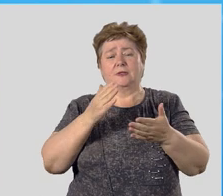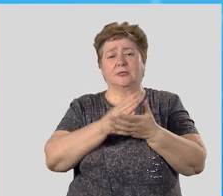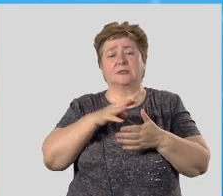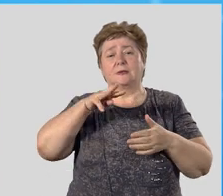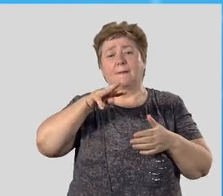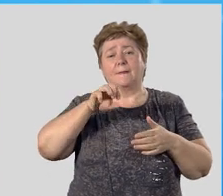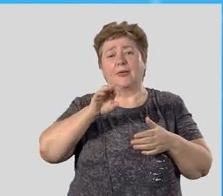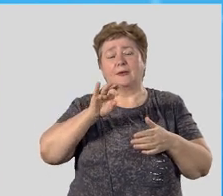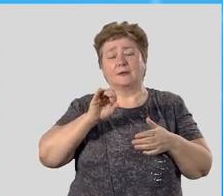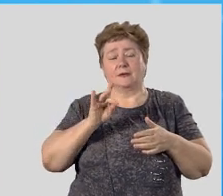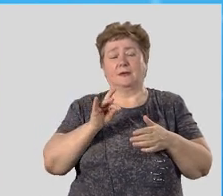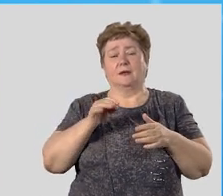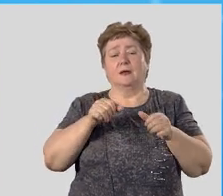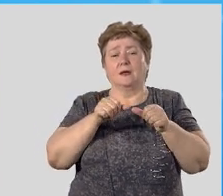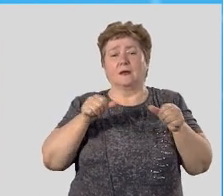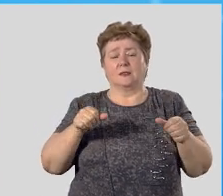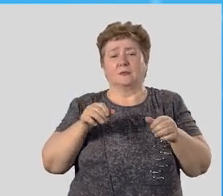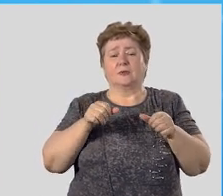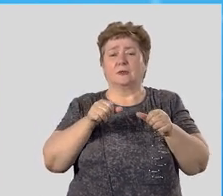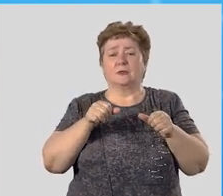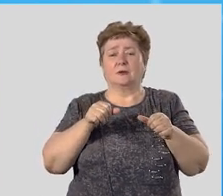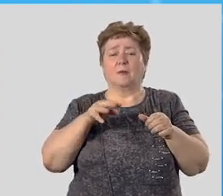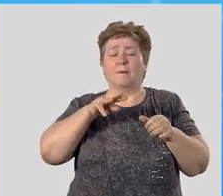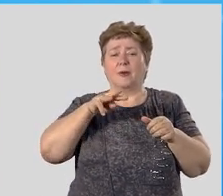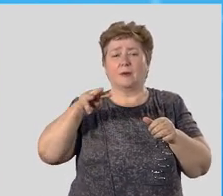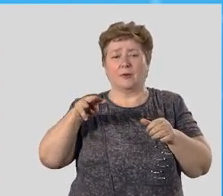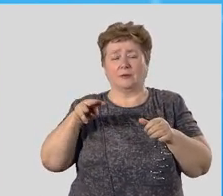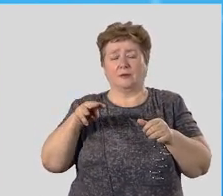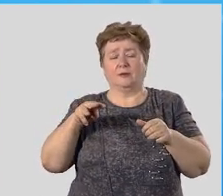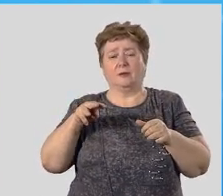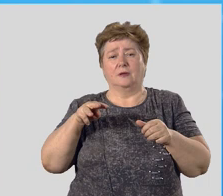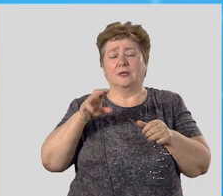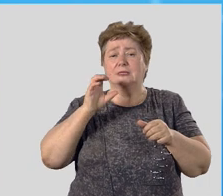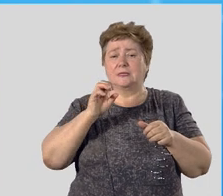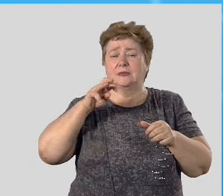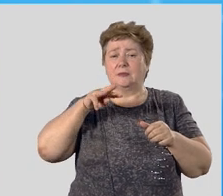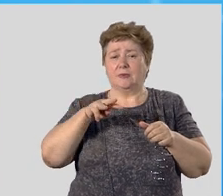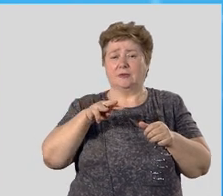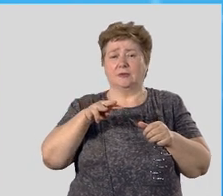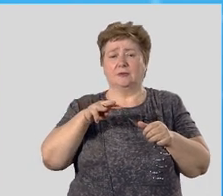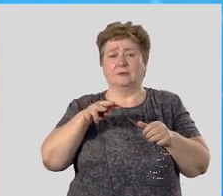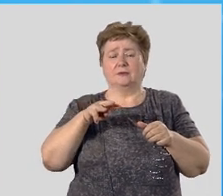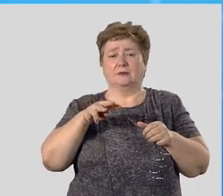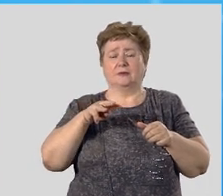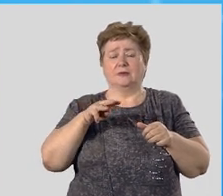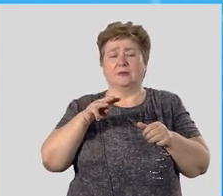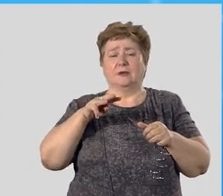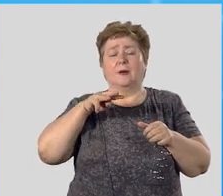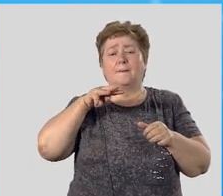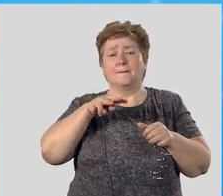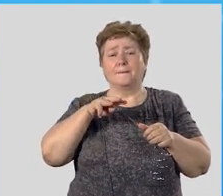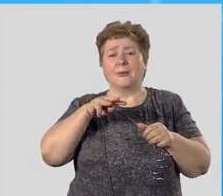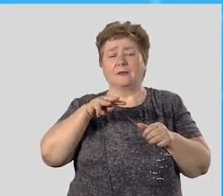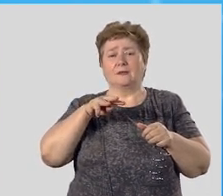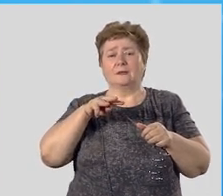метр. Размер измеряют в миллиметрах, в сантиметрах, в